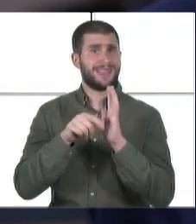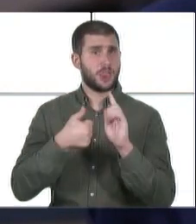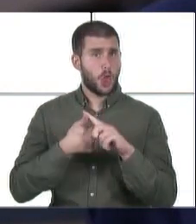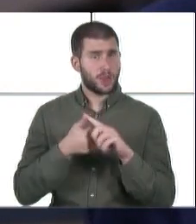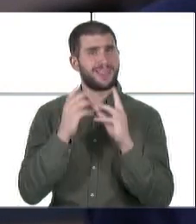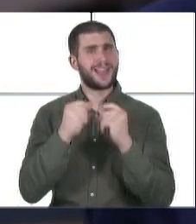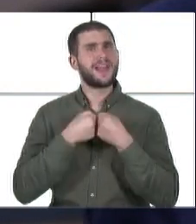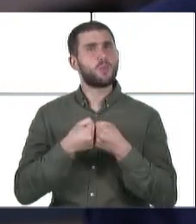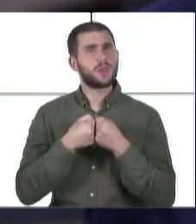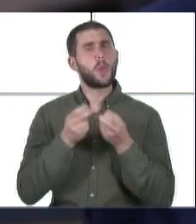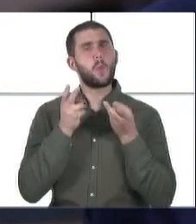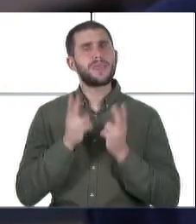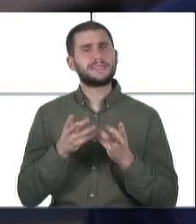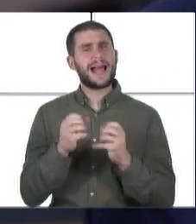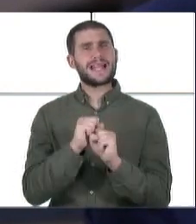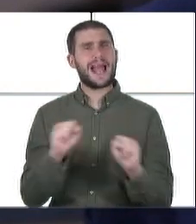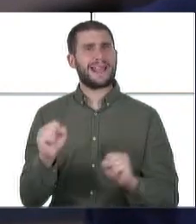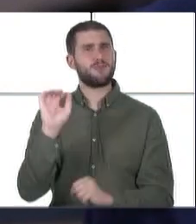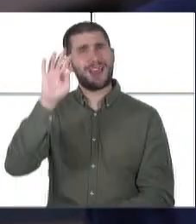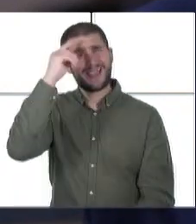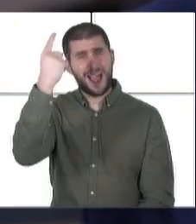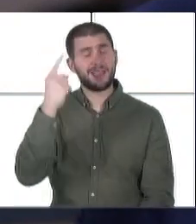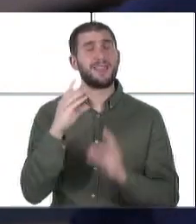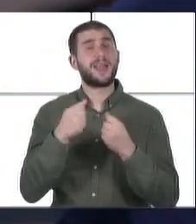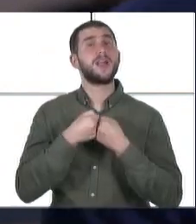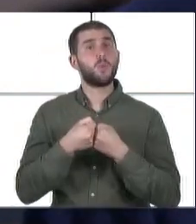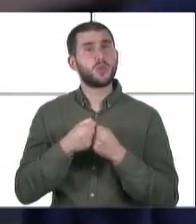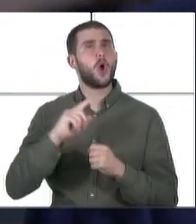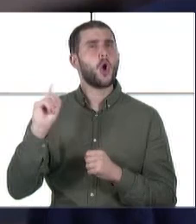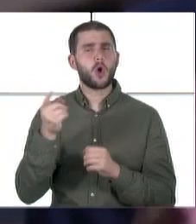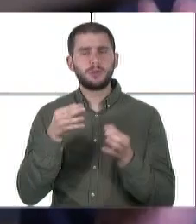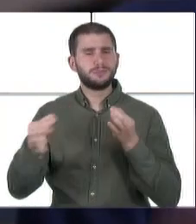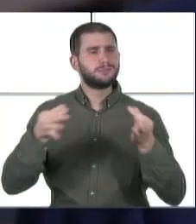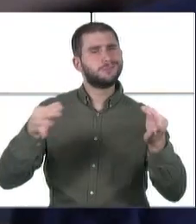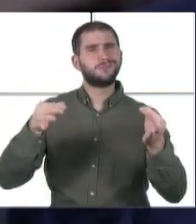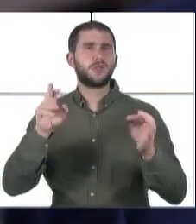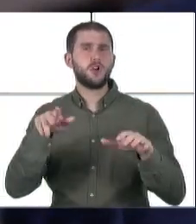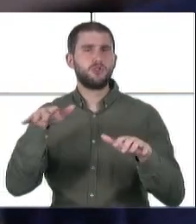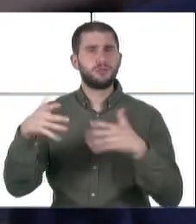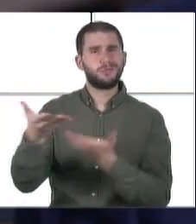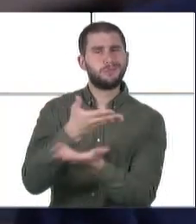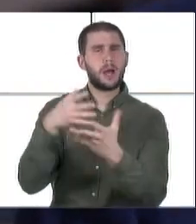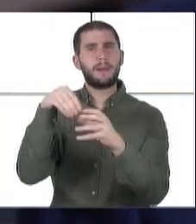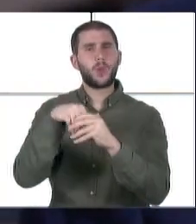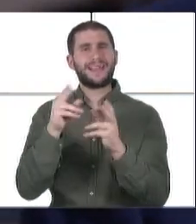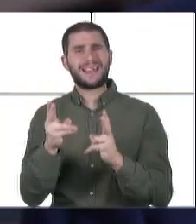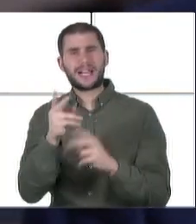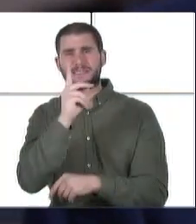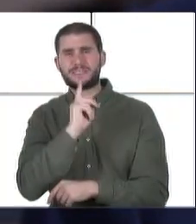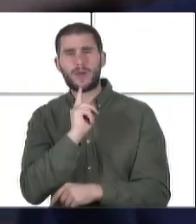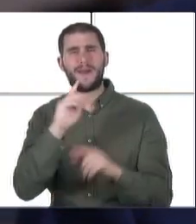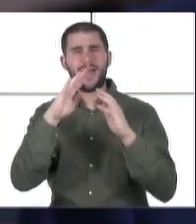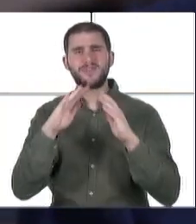דרך התמודדות עם פוטנציאל הגרעין שלה, דרך ההתמודדות עם כל השלוחות שיש להם בעיראק, בסוריה,